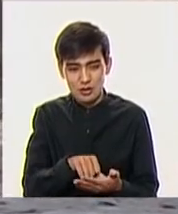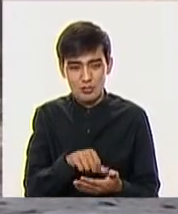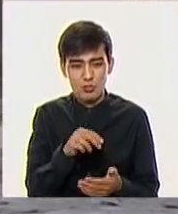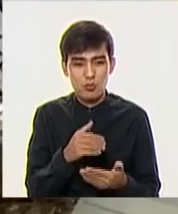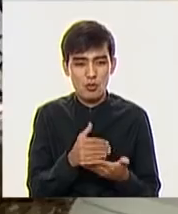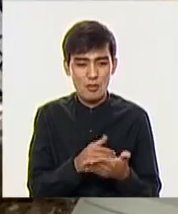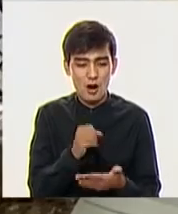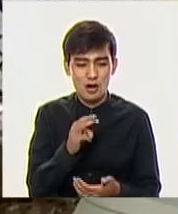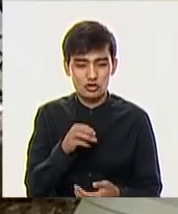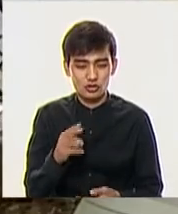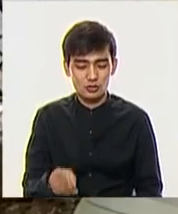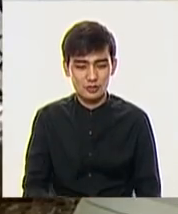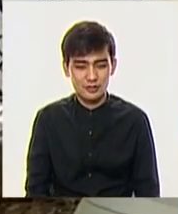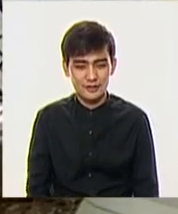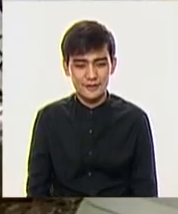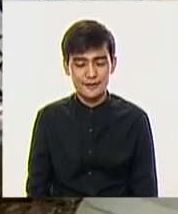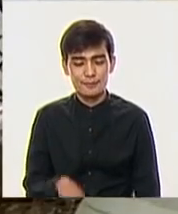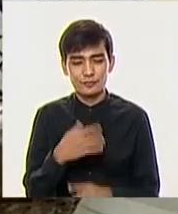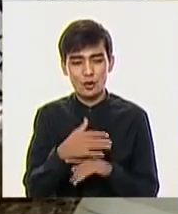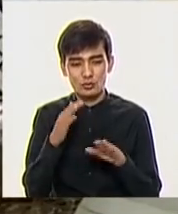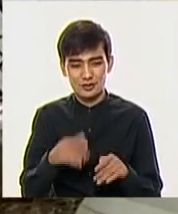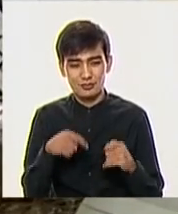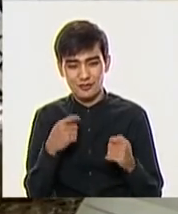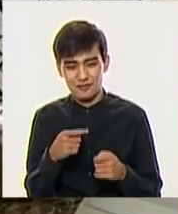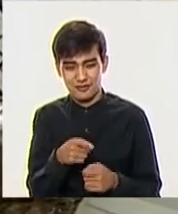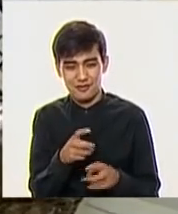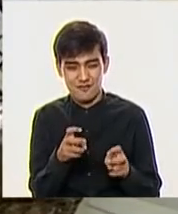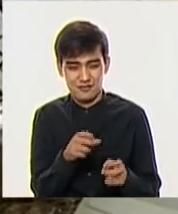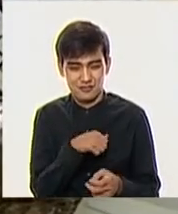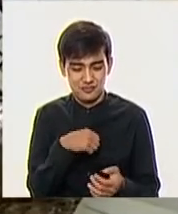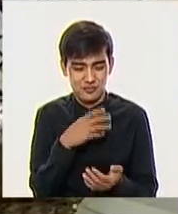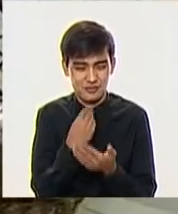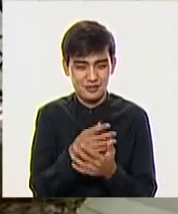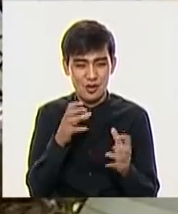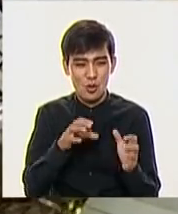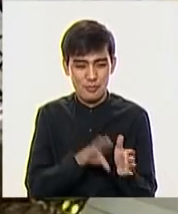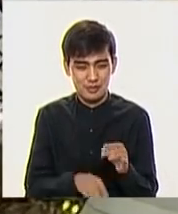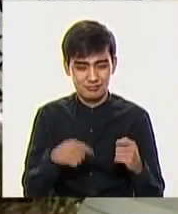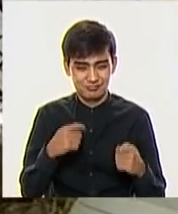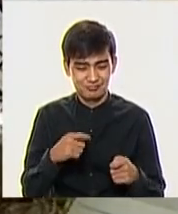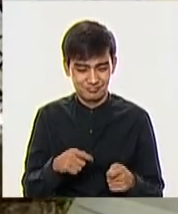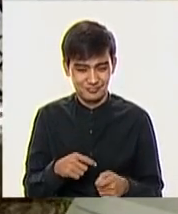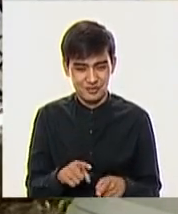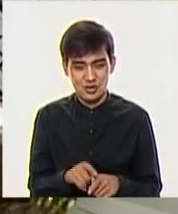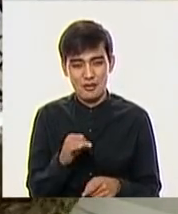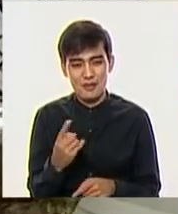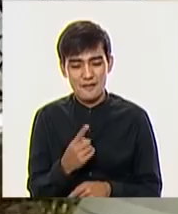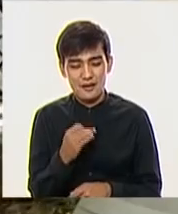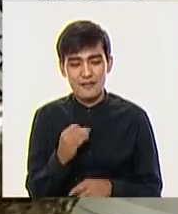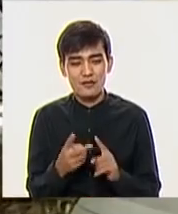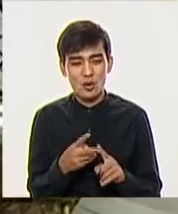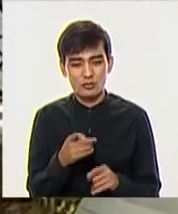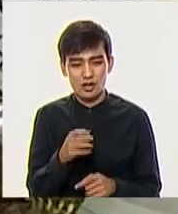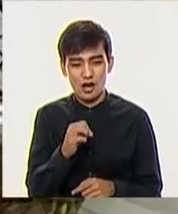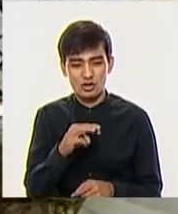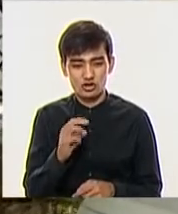АШИК. Стихийная торговля, само название, она говорит, это незаконная торговля, во-первых. Во-вторых, значит, в АШИК они не